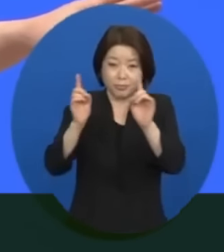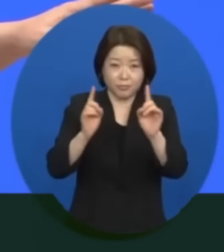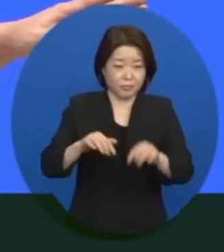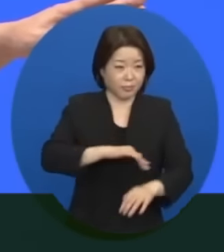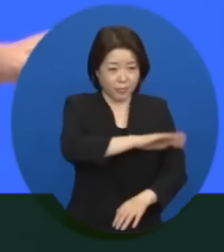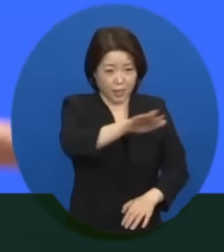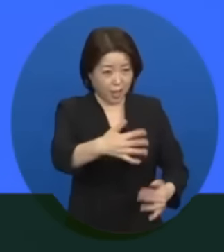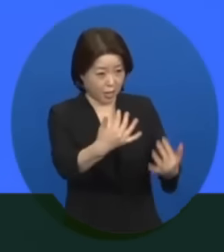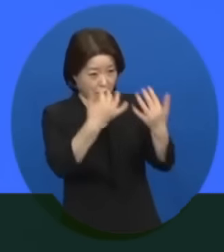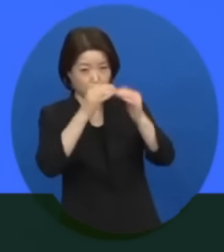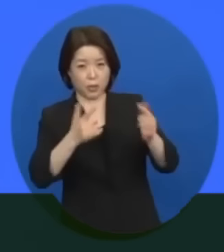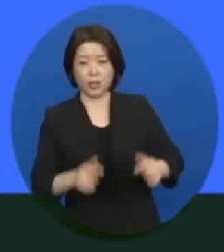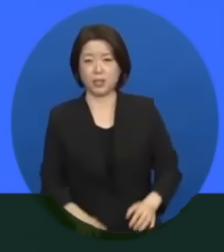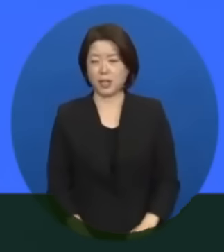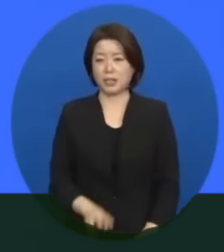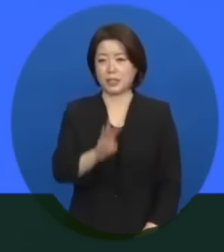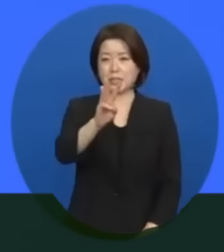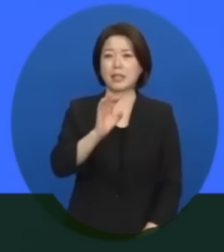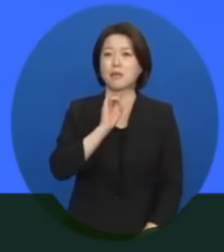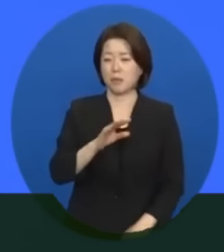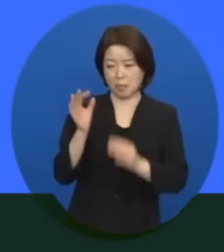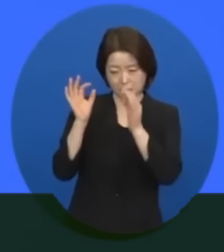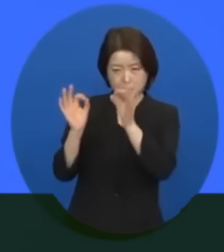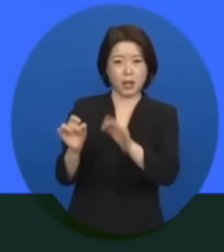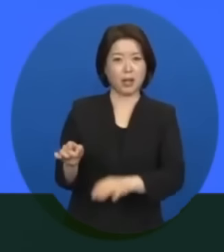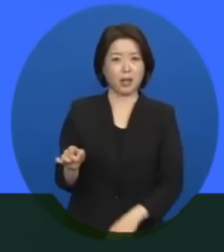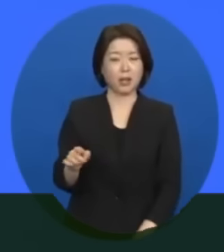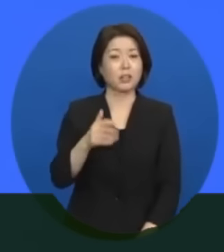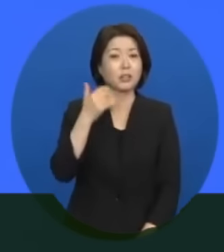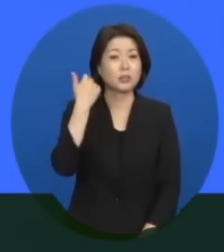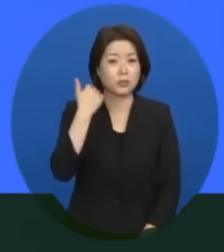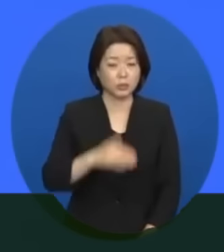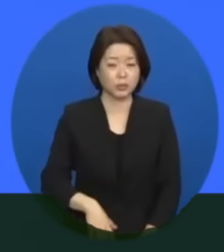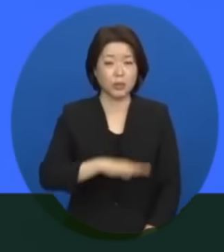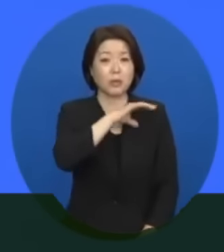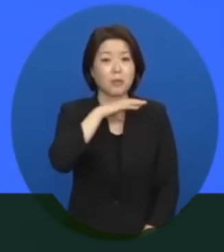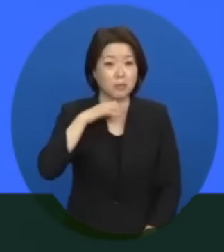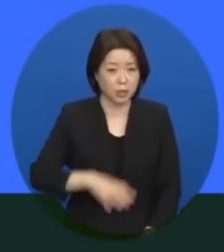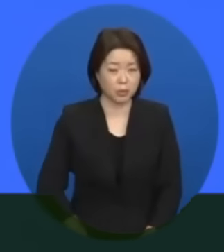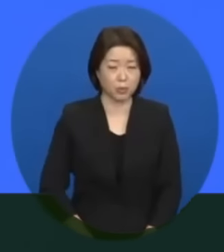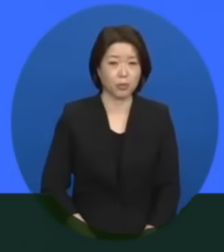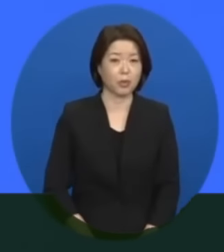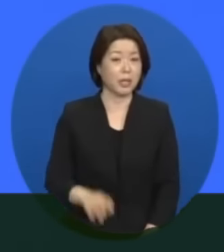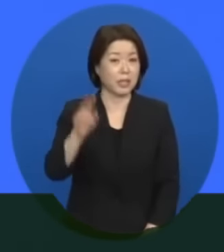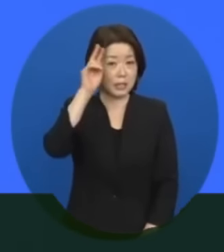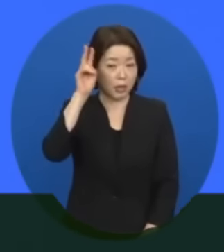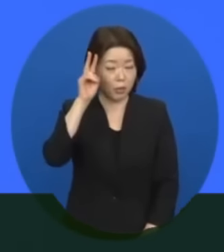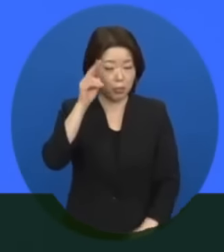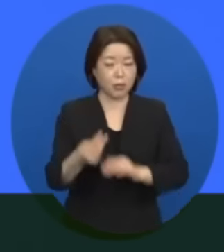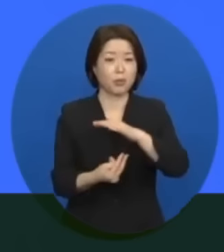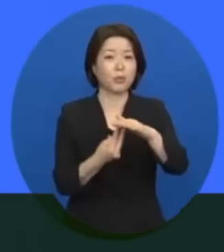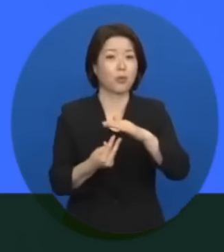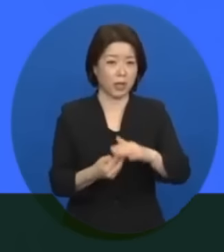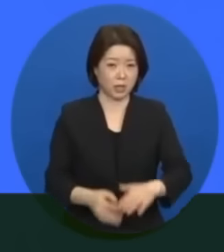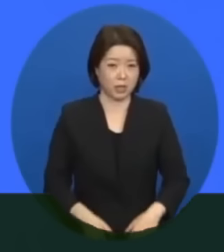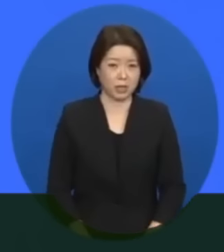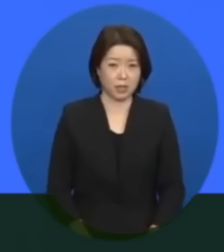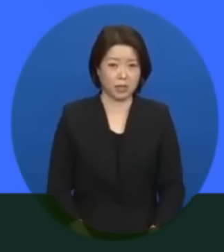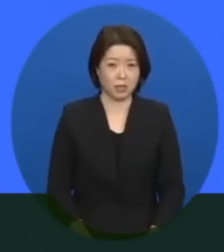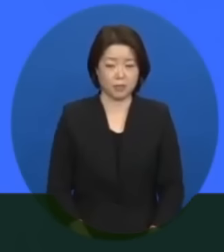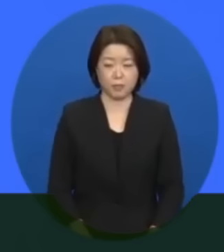가만히 읽어 보면 단 세 명의 제자만 봤습니다 그 현장을 누굴까요 베드로 야고보 요한입니다 종종